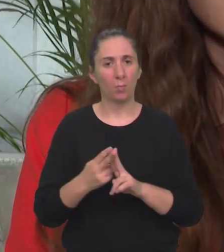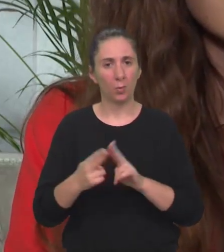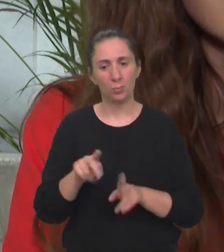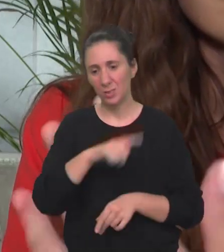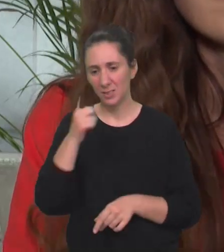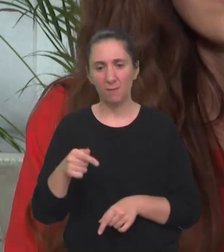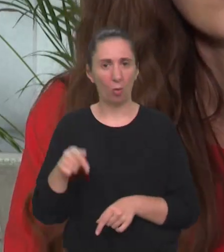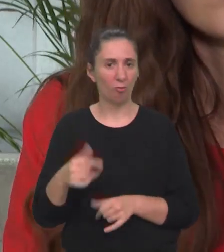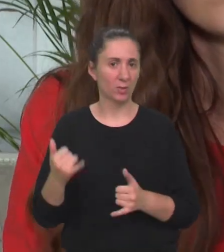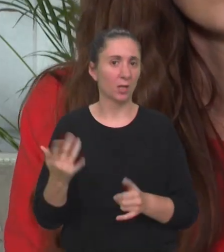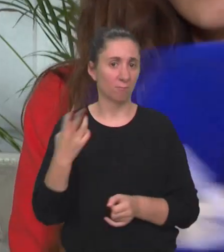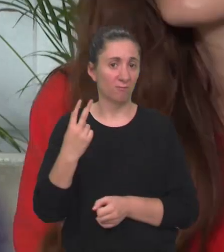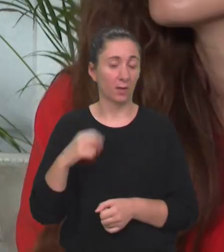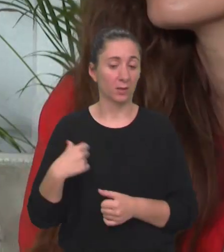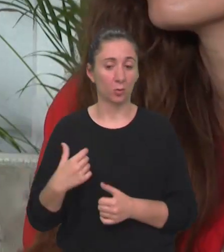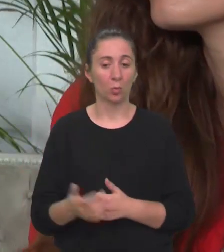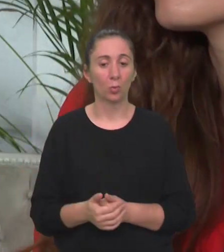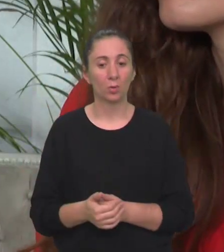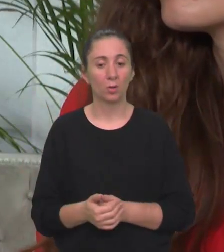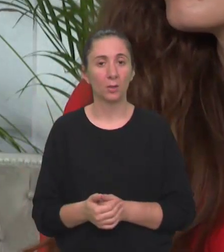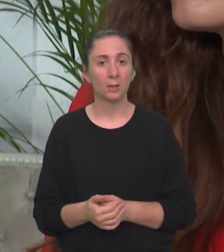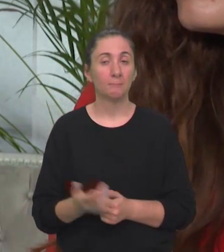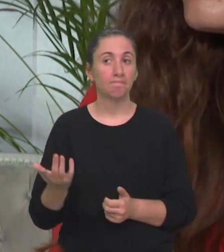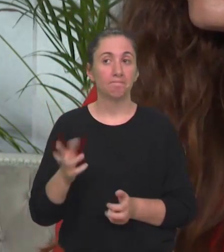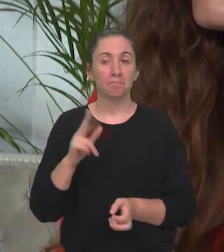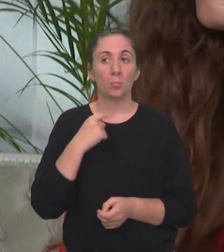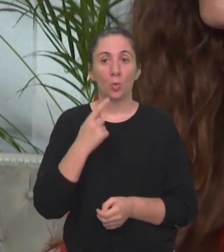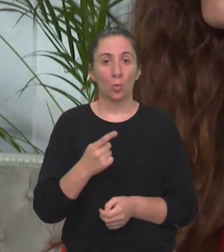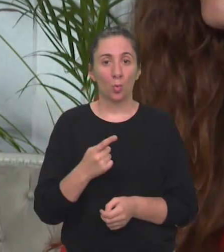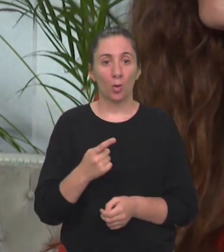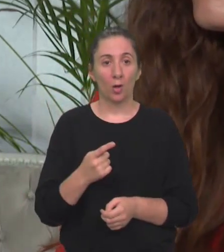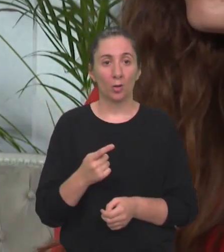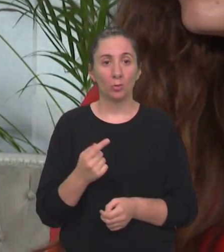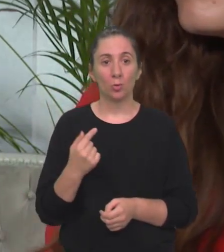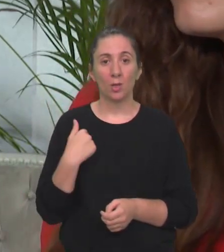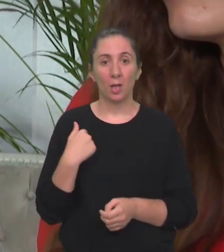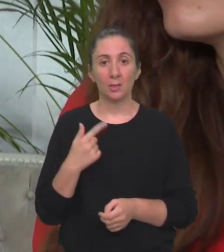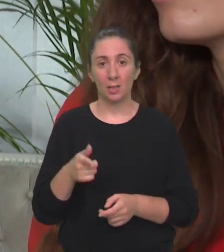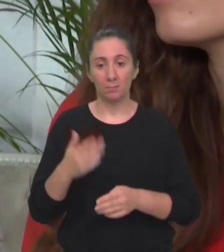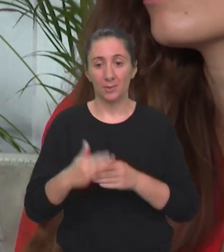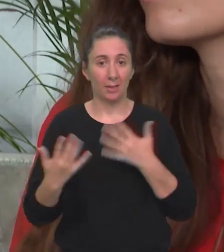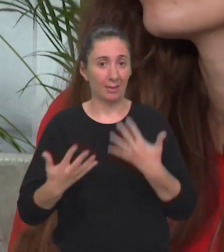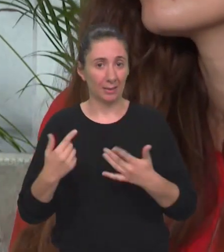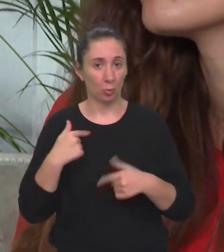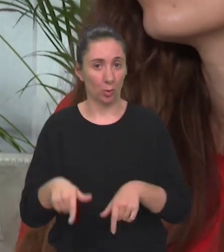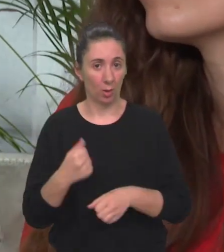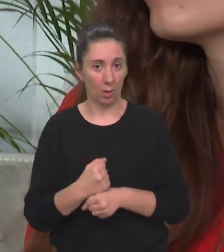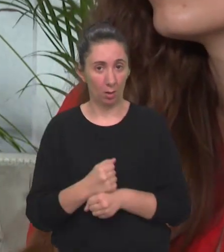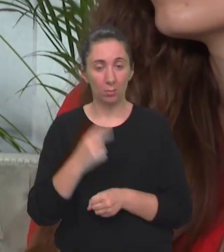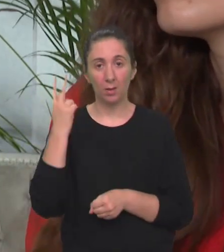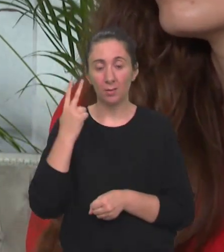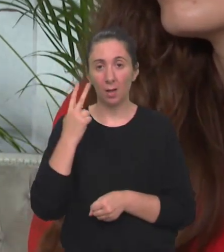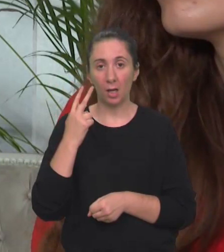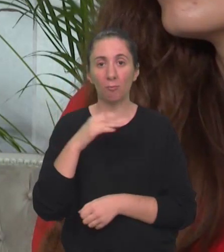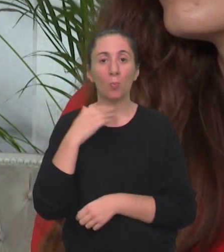susretali u svih ovih, a sad već 20 godina? Pa gledajte, evo, mogu reći samo iz perspektive, ja sam to, ajmo reći, zadnjih 10 godina. Naravno da